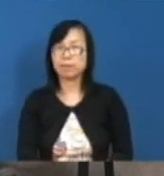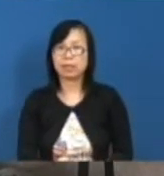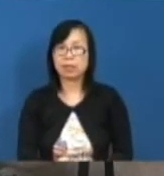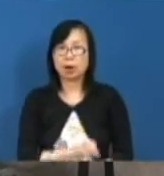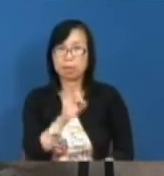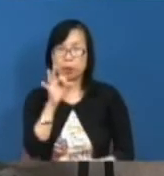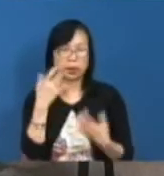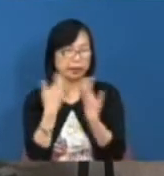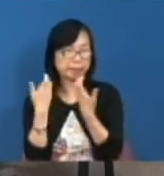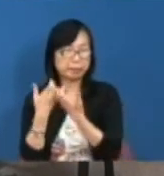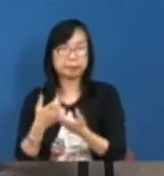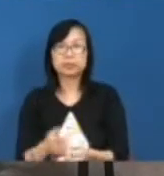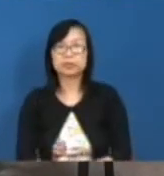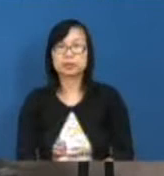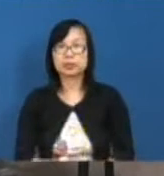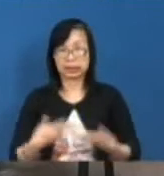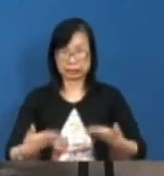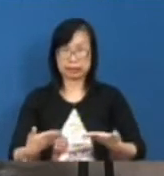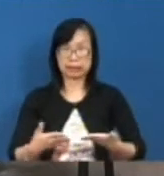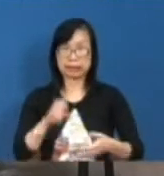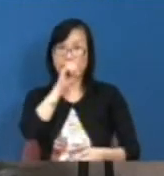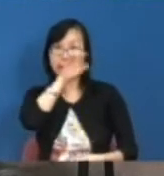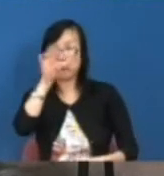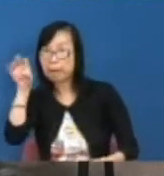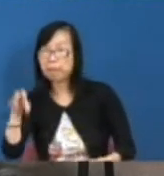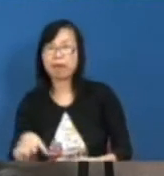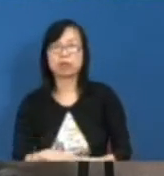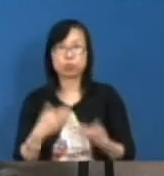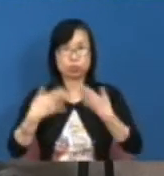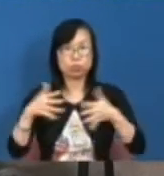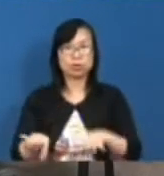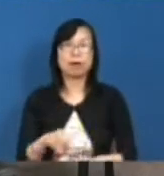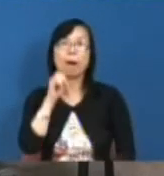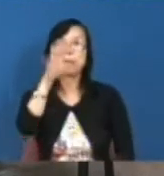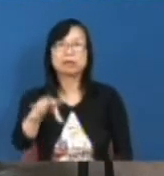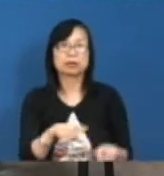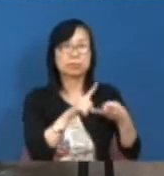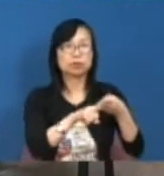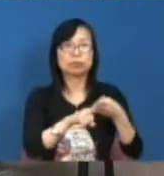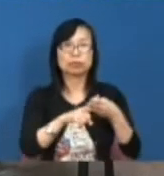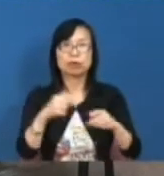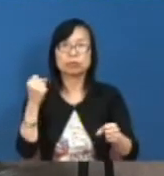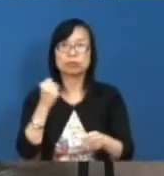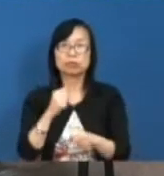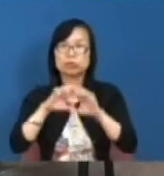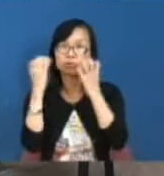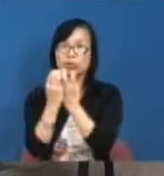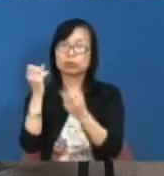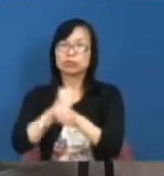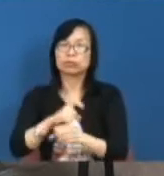好計呢筆啦。咁而家諮詢期完咗啦，就嚟。咁我問你民主黨做過乜嘢？